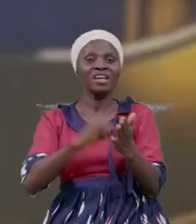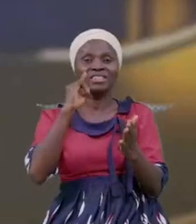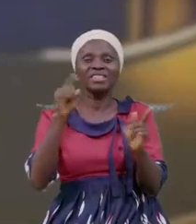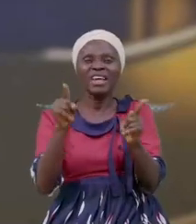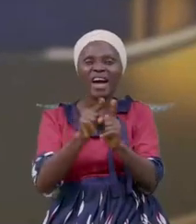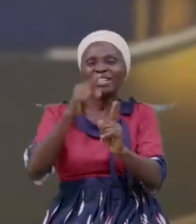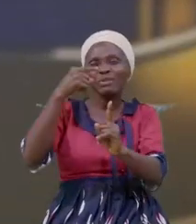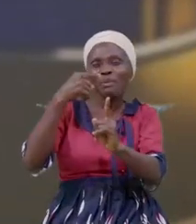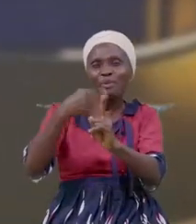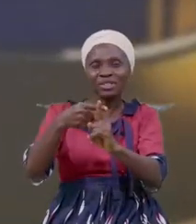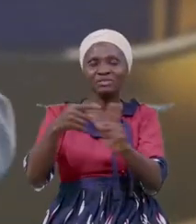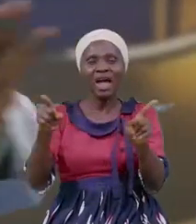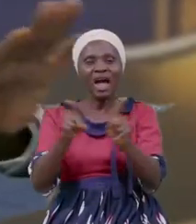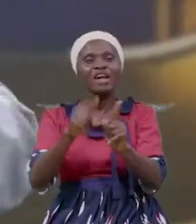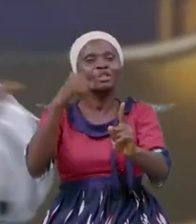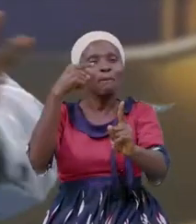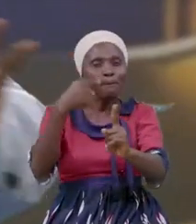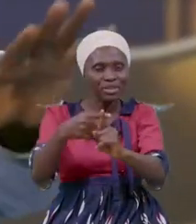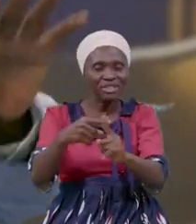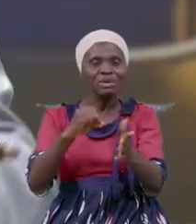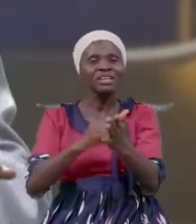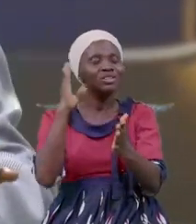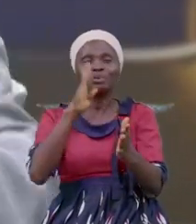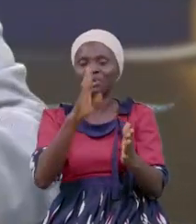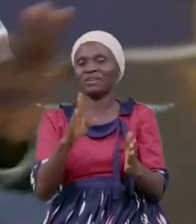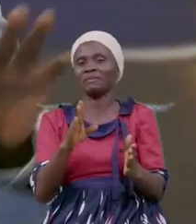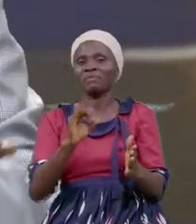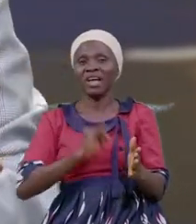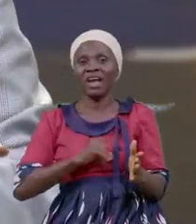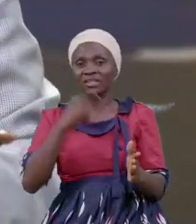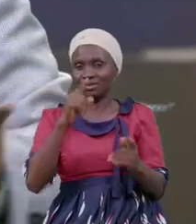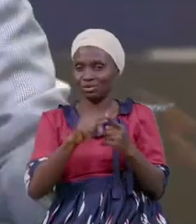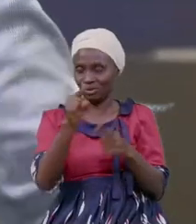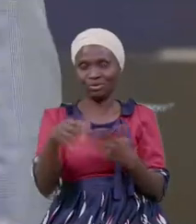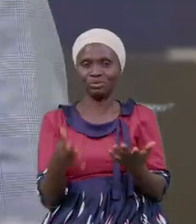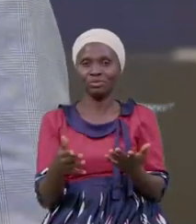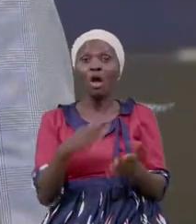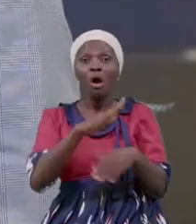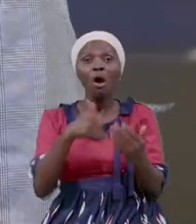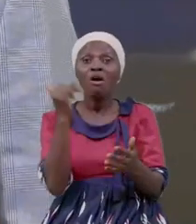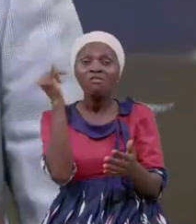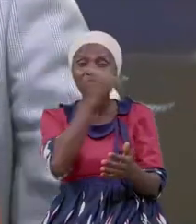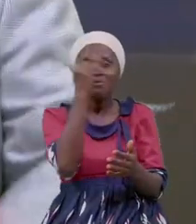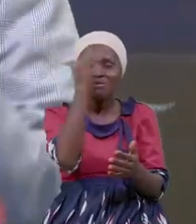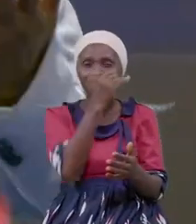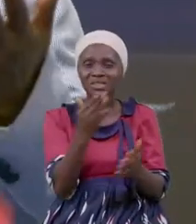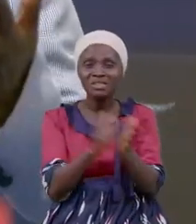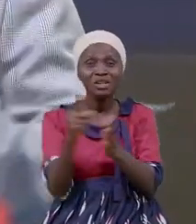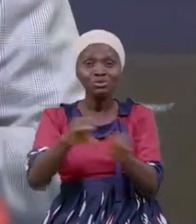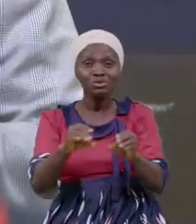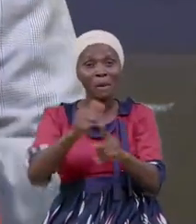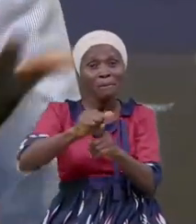et je vous donne C même les choses insensées que nous avons faites par le passer sans savoir sans connaître les